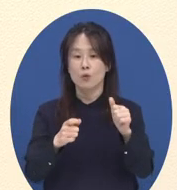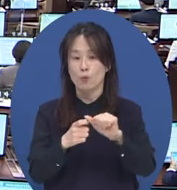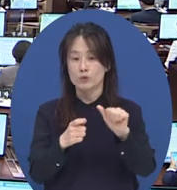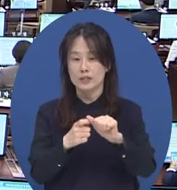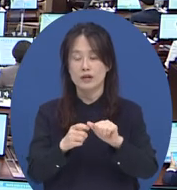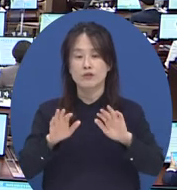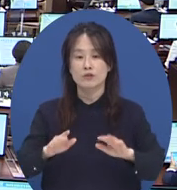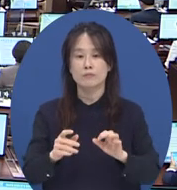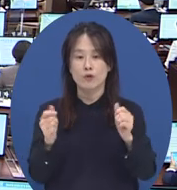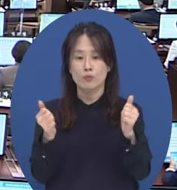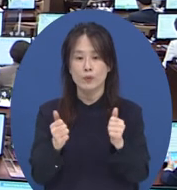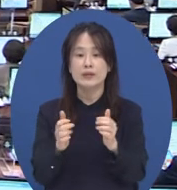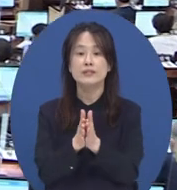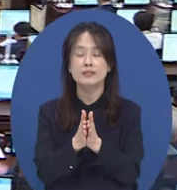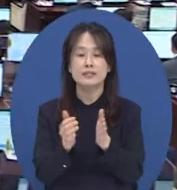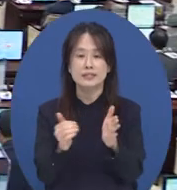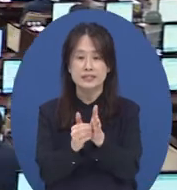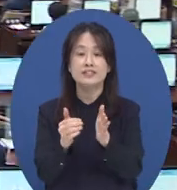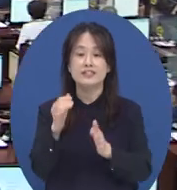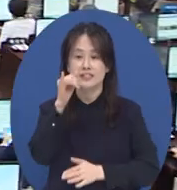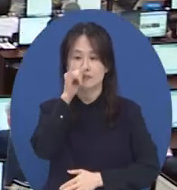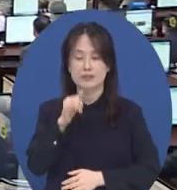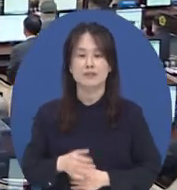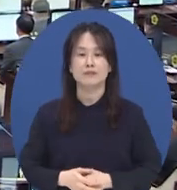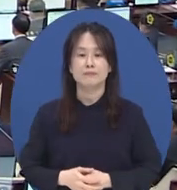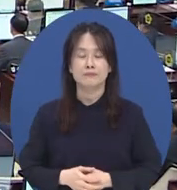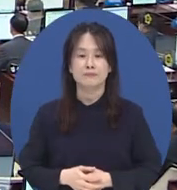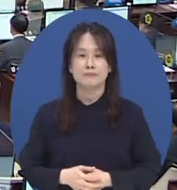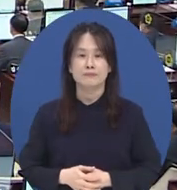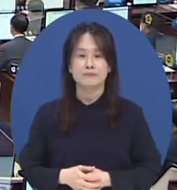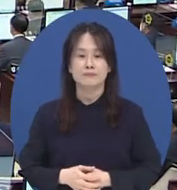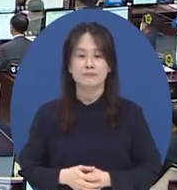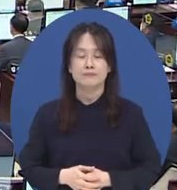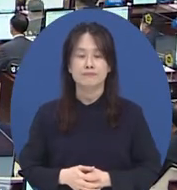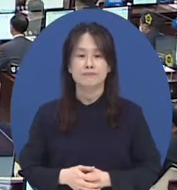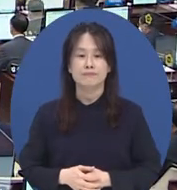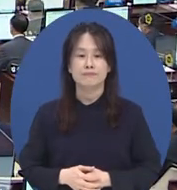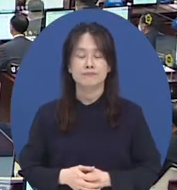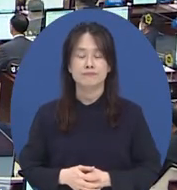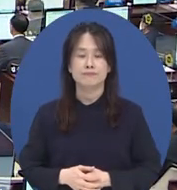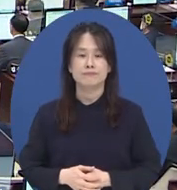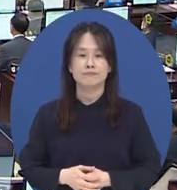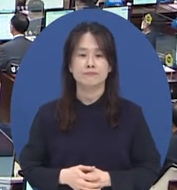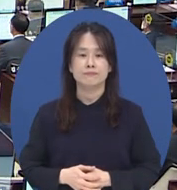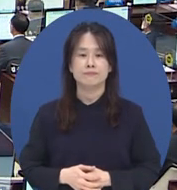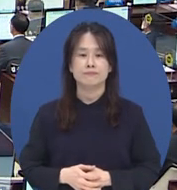끝으로 이번 회기가 마무리됩니다. 경기 CCTV 최창순입니다.